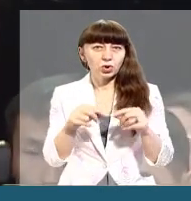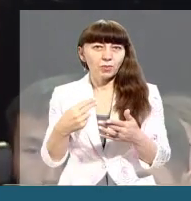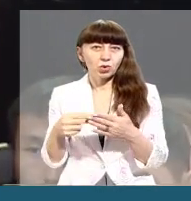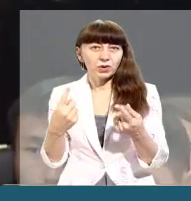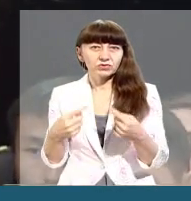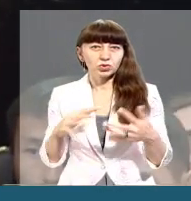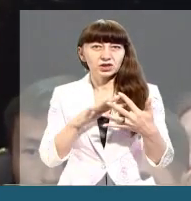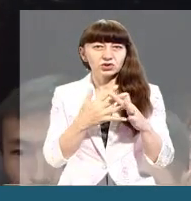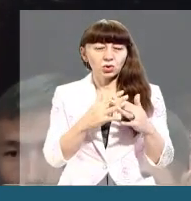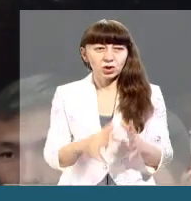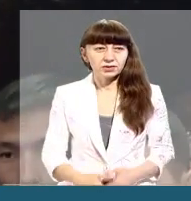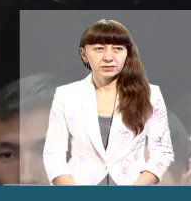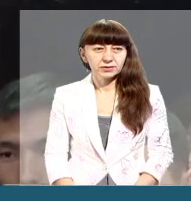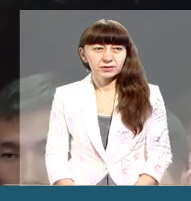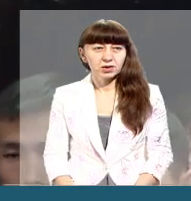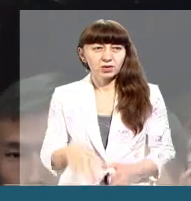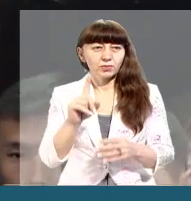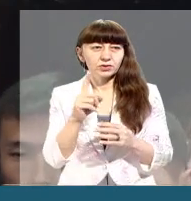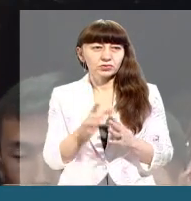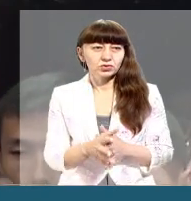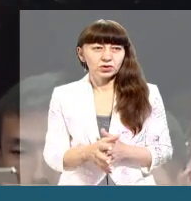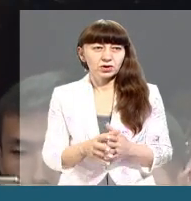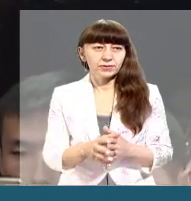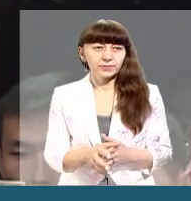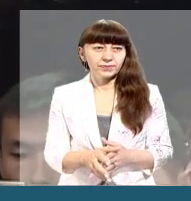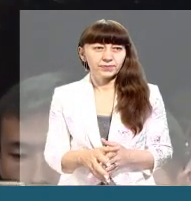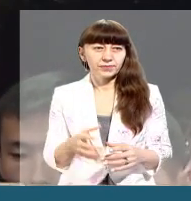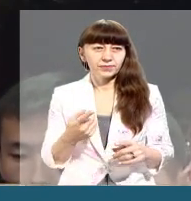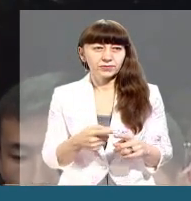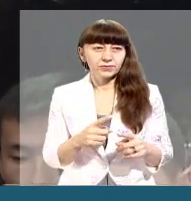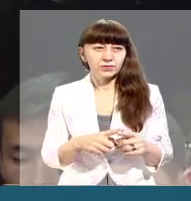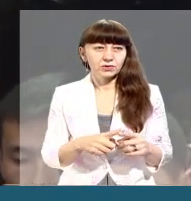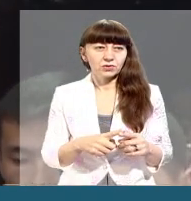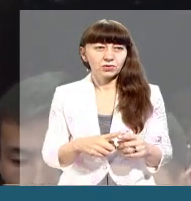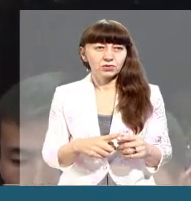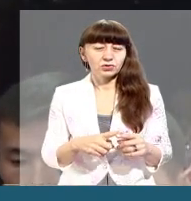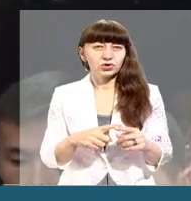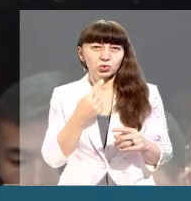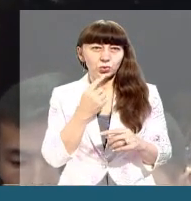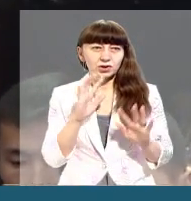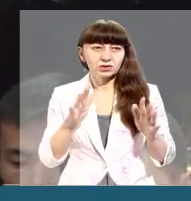дома в поселке. Потому что, ну, очень критическая ситуация. И